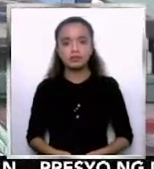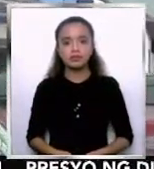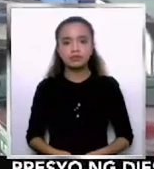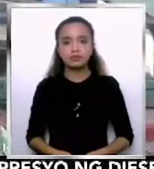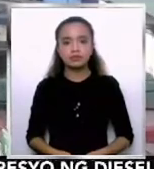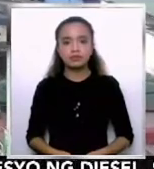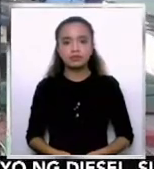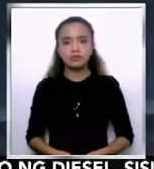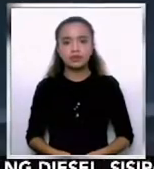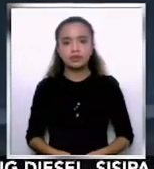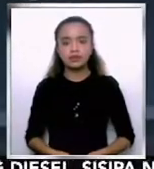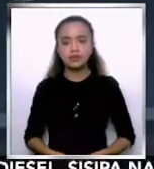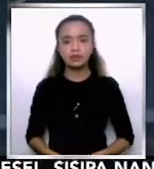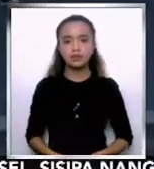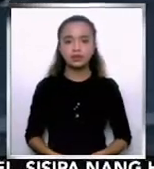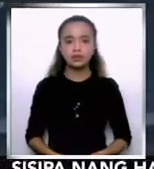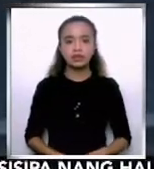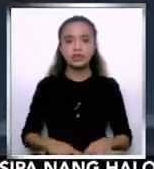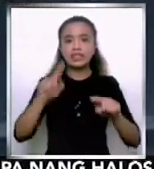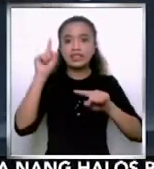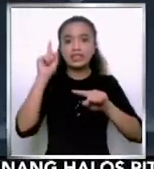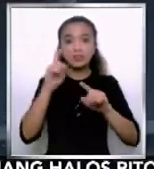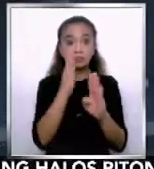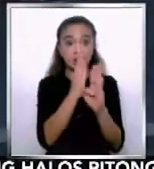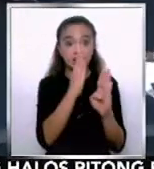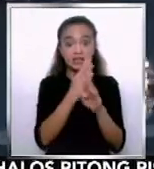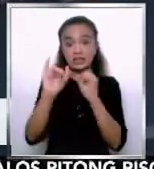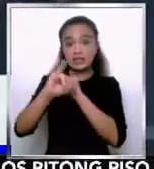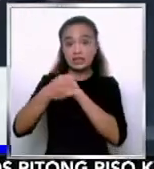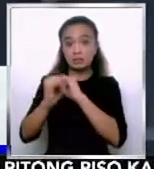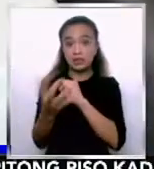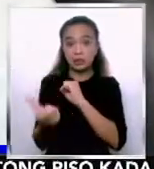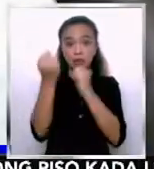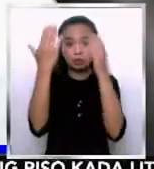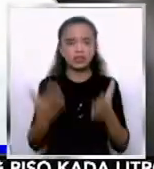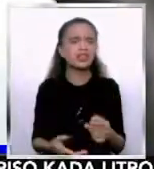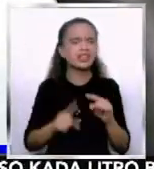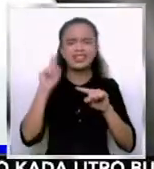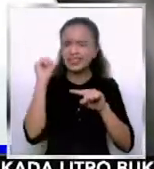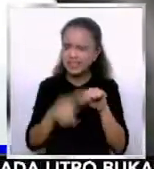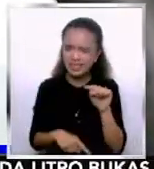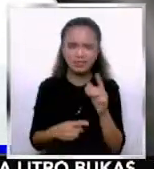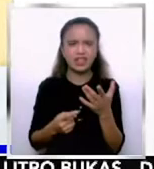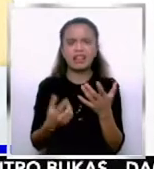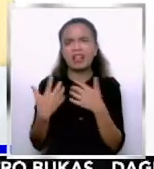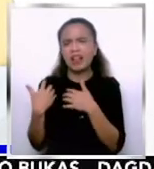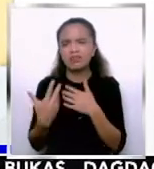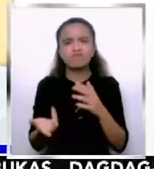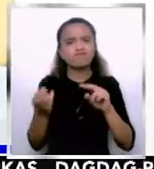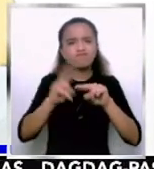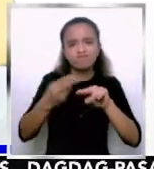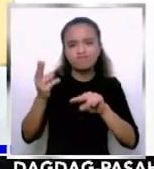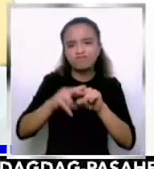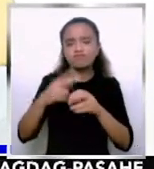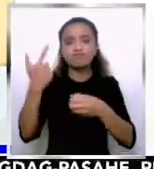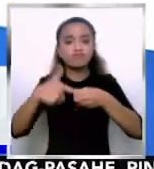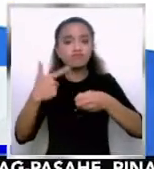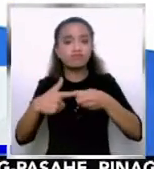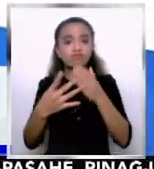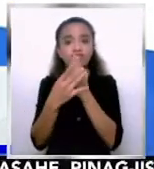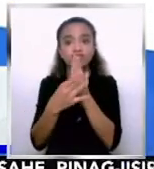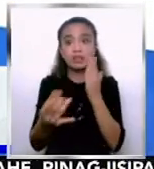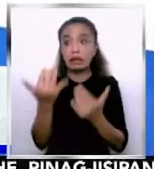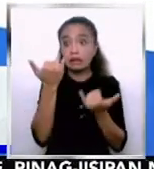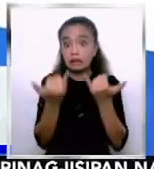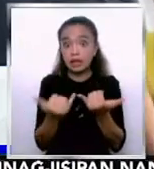Hindi na raw kinakaya ng bus at jeepney operators ang dagdag na taas na presyo ng mga produktong petrolyo, lalo na bukas may big time